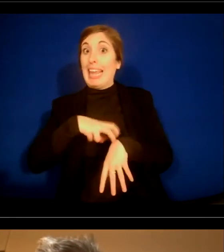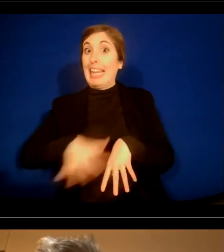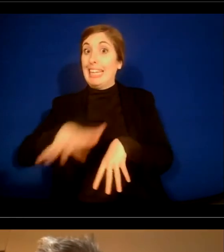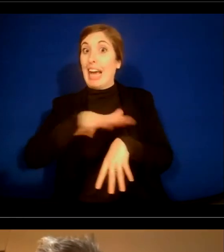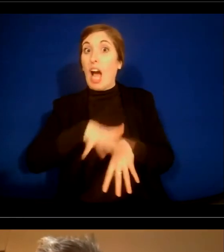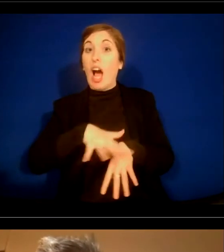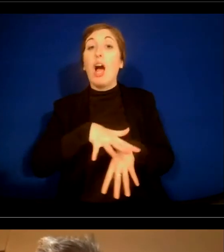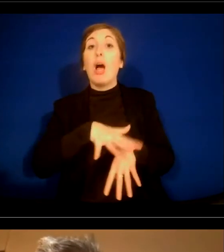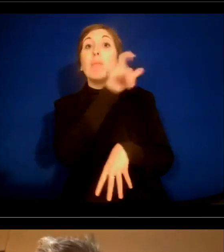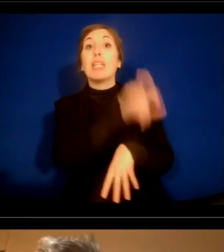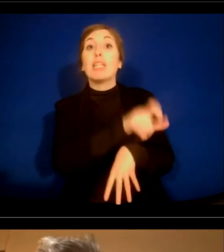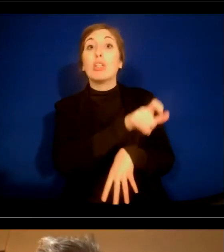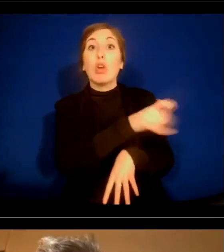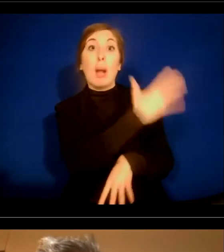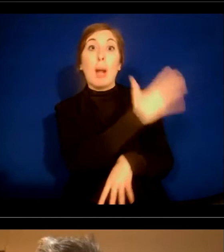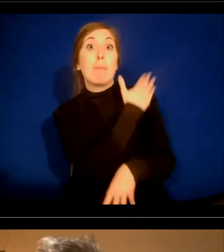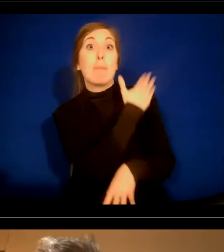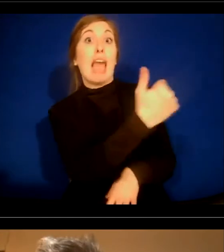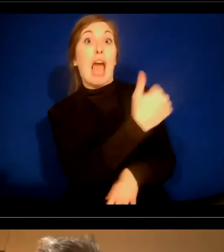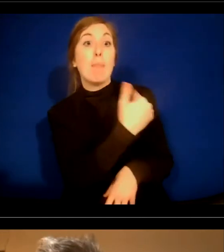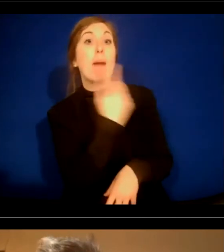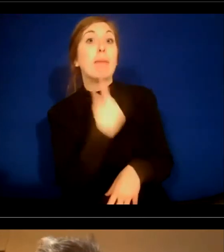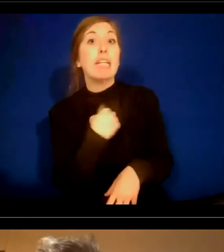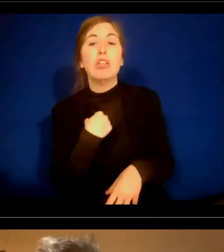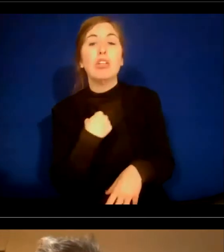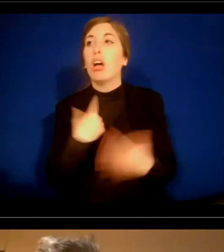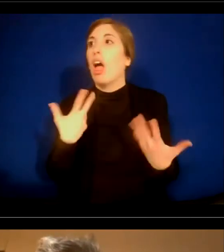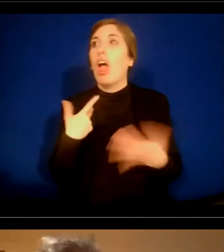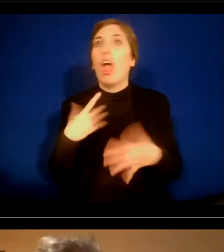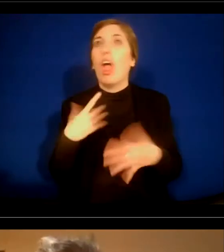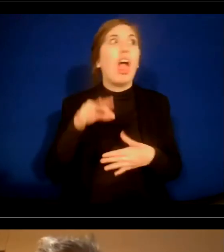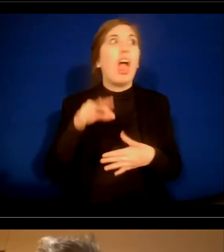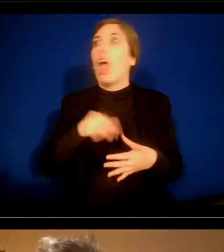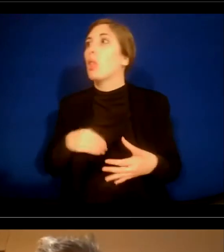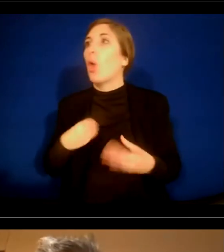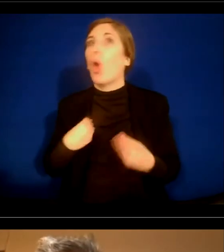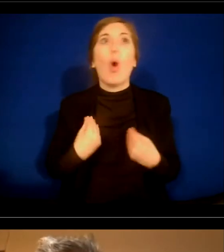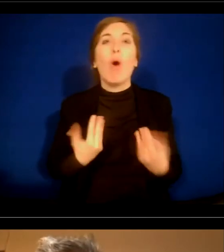tè. Mi chiede dove posso andare a prendere il tè. Quindi